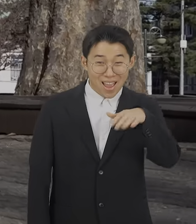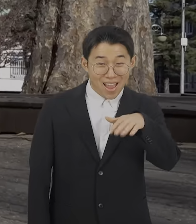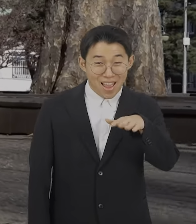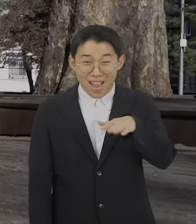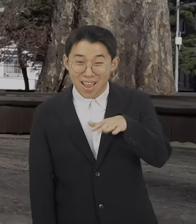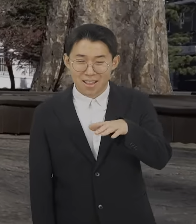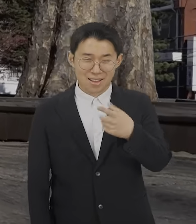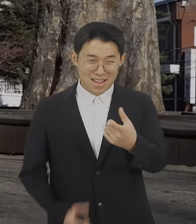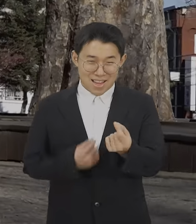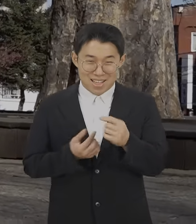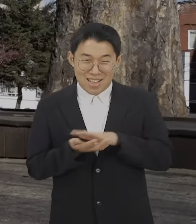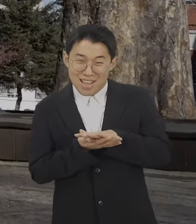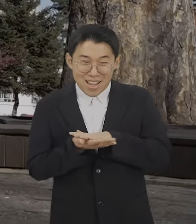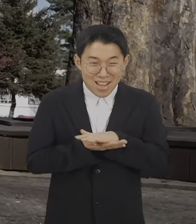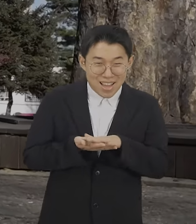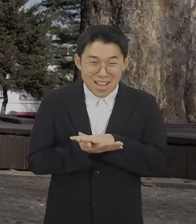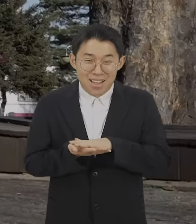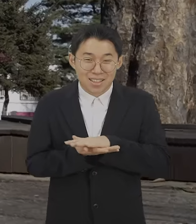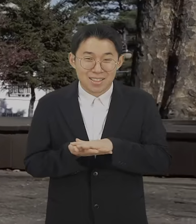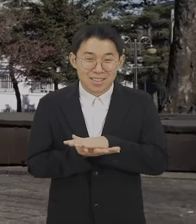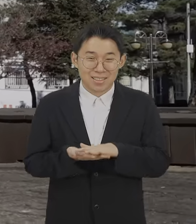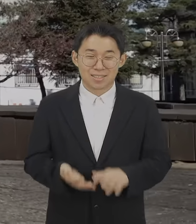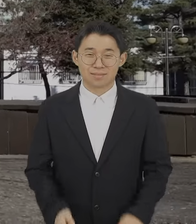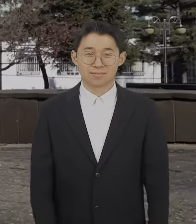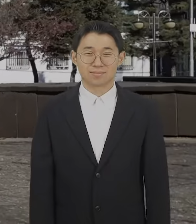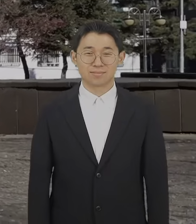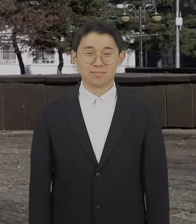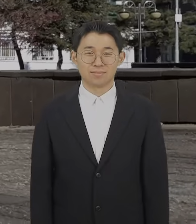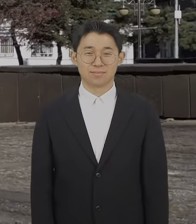그래, 강아지야. 나랑 같이 놀자.